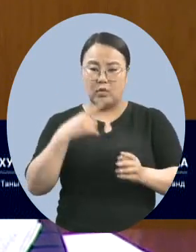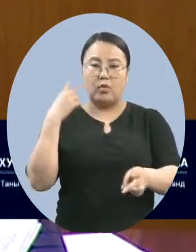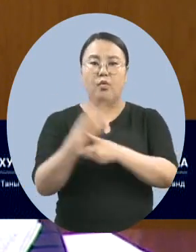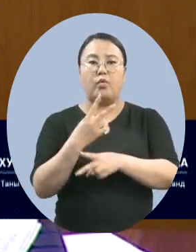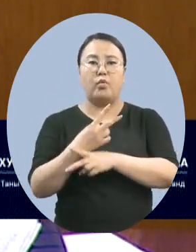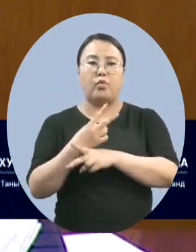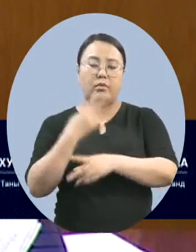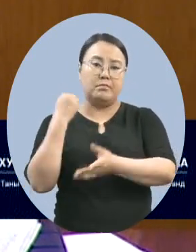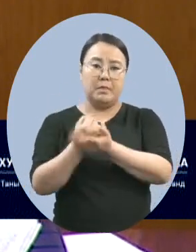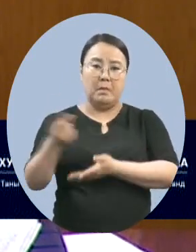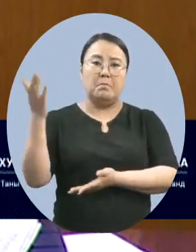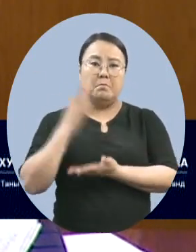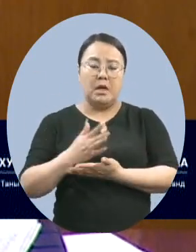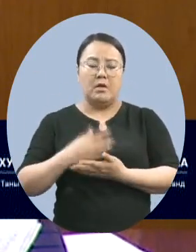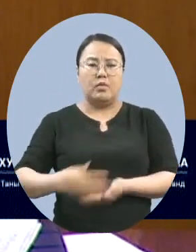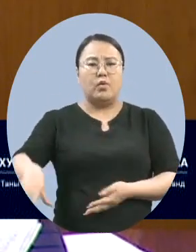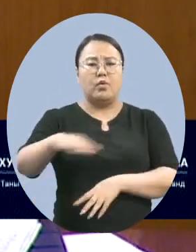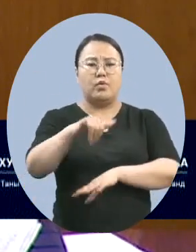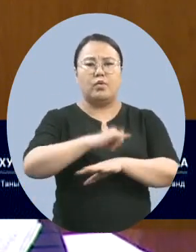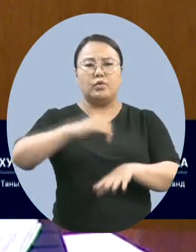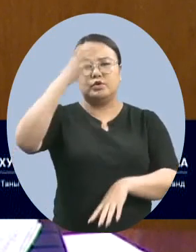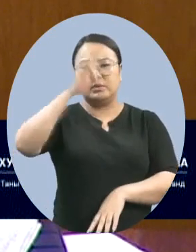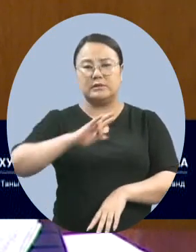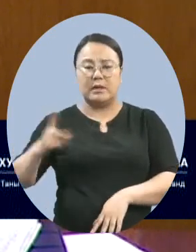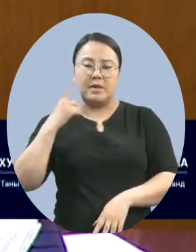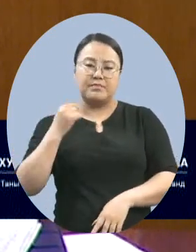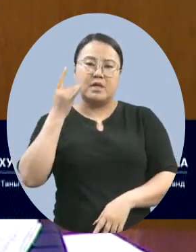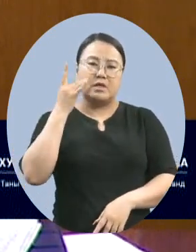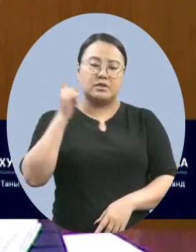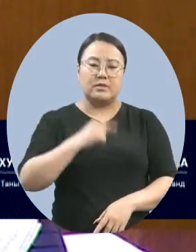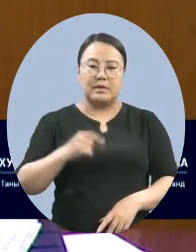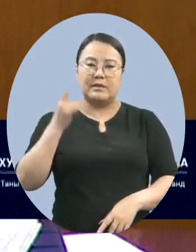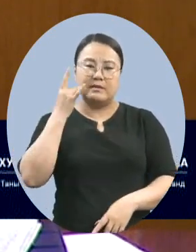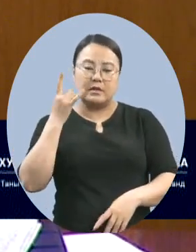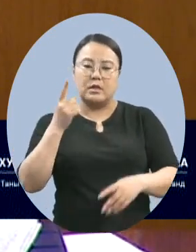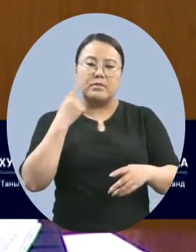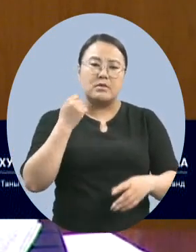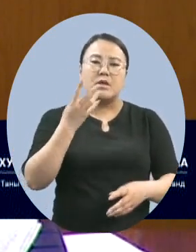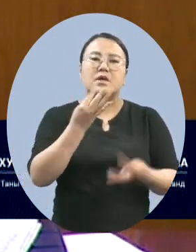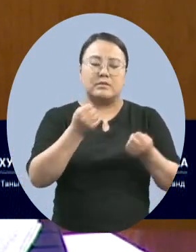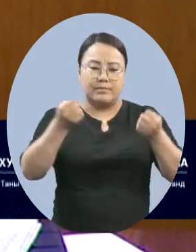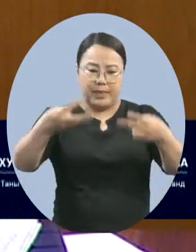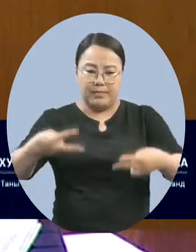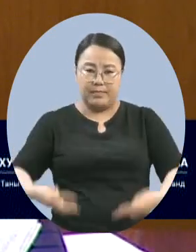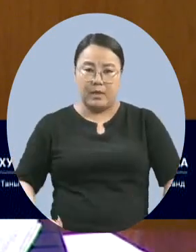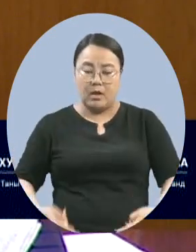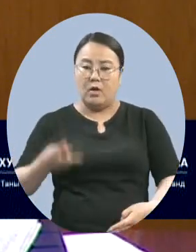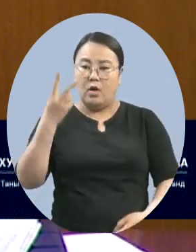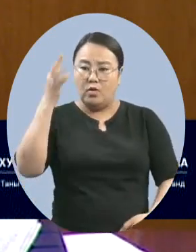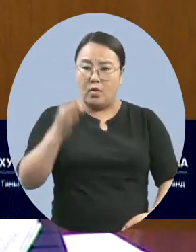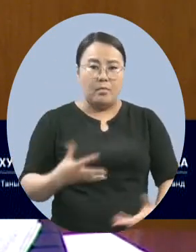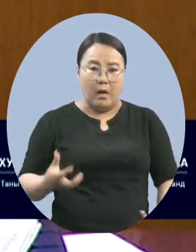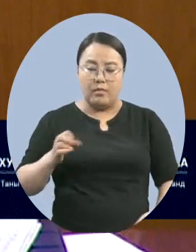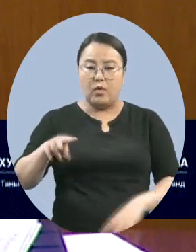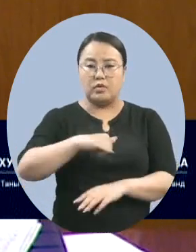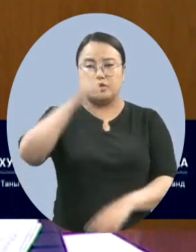баталсан байдаг юм байна. Тэгээд энэ бүх улс төрийн намууд нь эрэгтэй эмэгтэй нэр дэвшчийг тоо ижил тэгш байхаар хэрвээ хоёр хувь алдагдахад